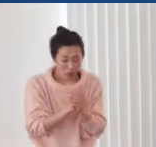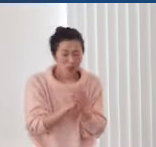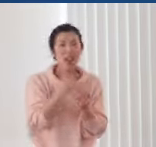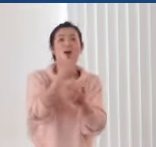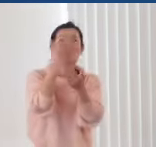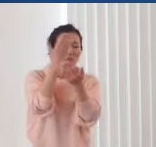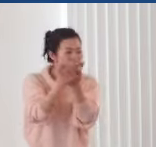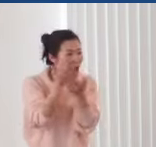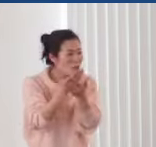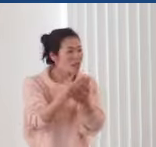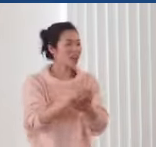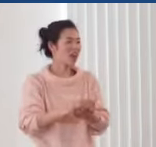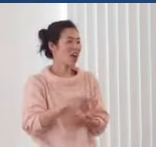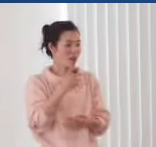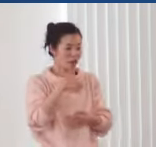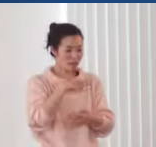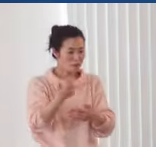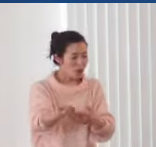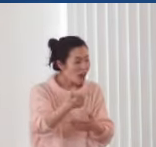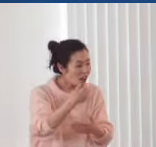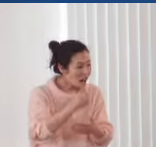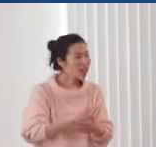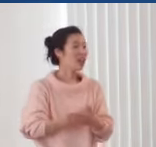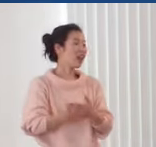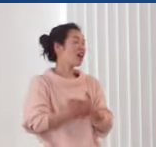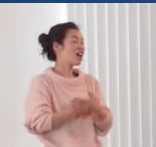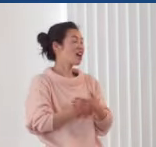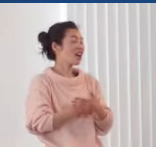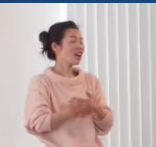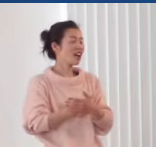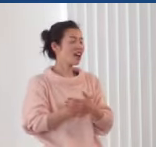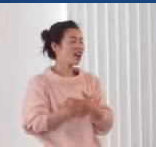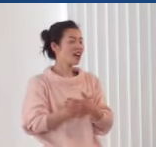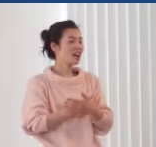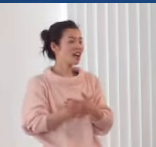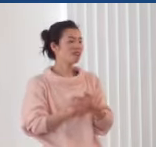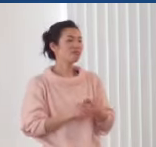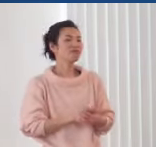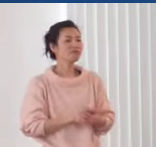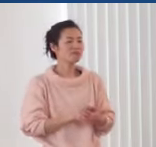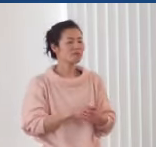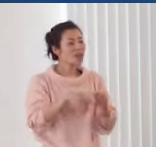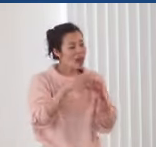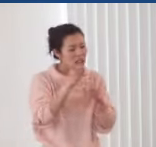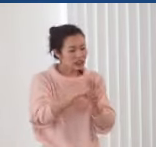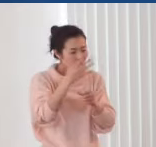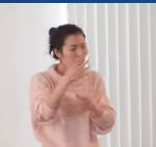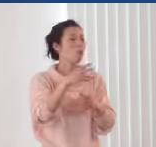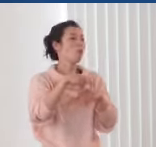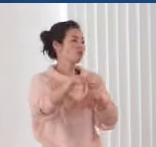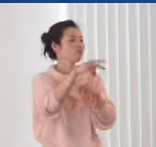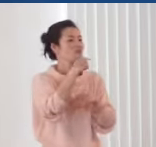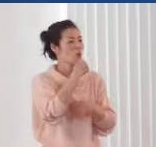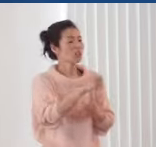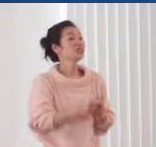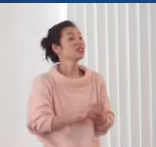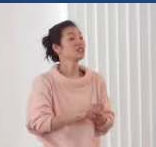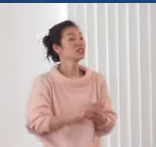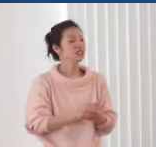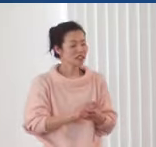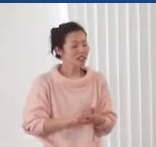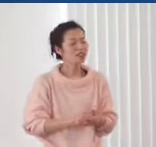信仰の中には神様に対する疑問が詰まっているんだと思うんです。そしてその疑問を最後